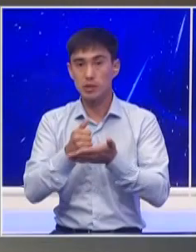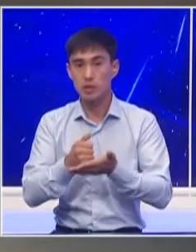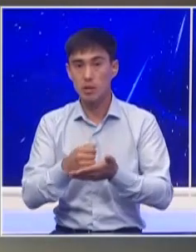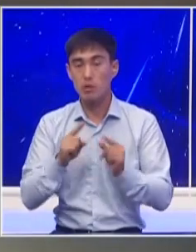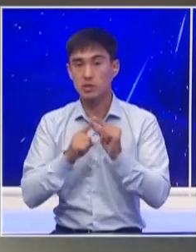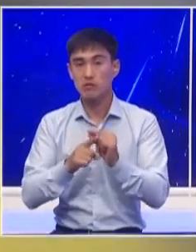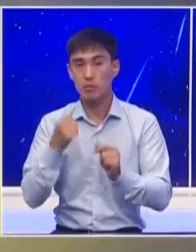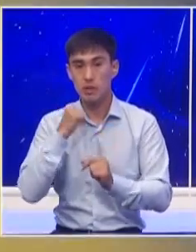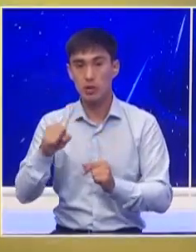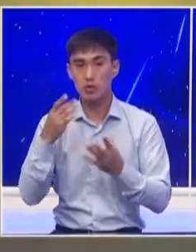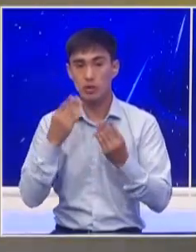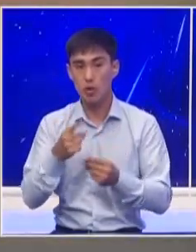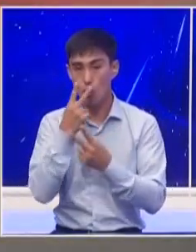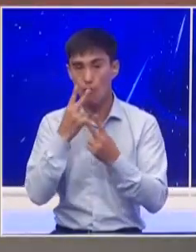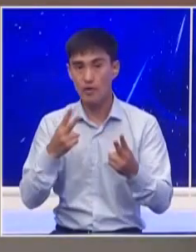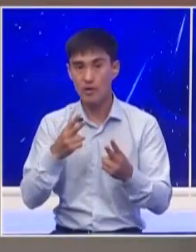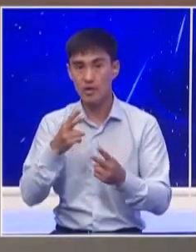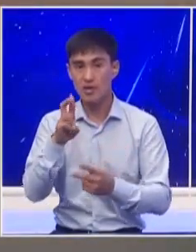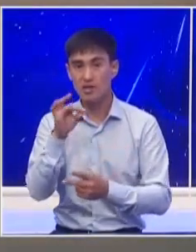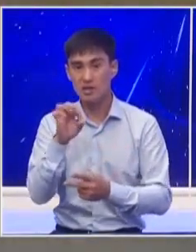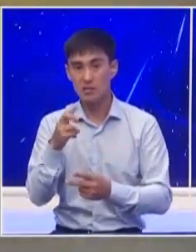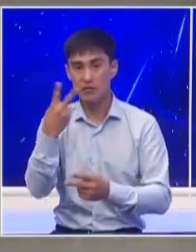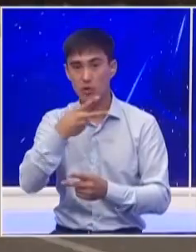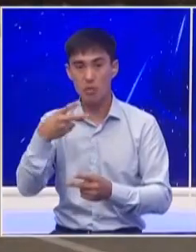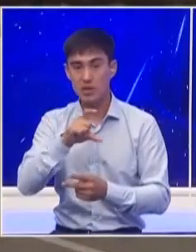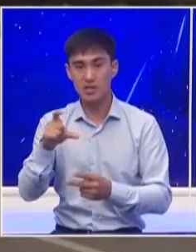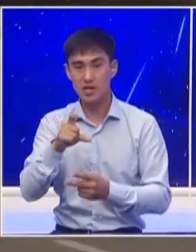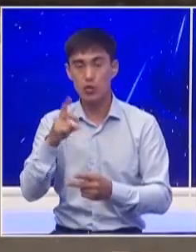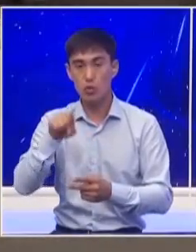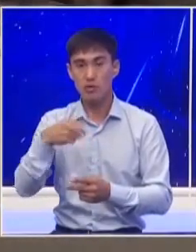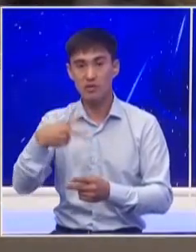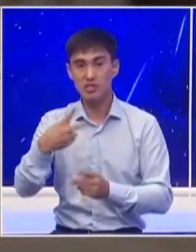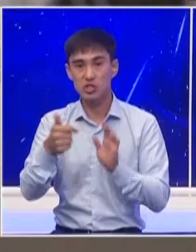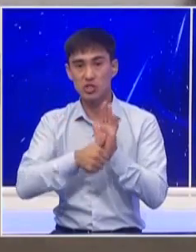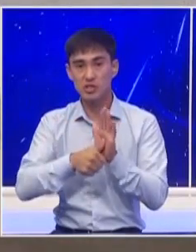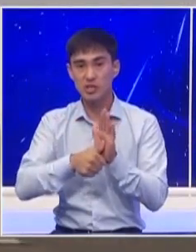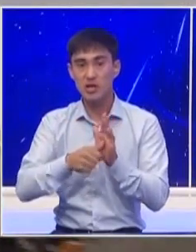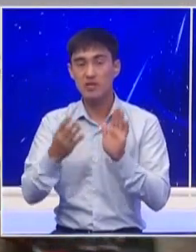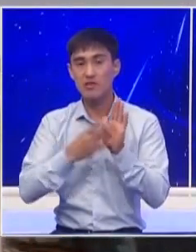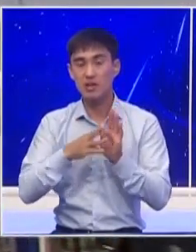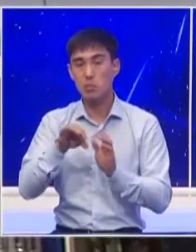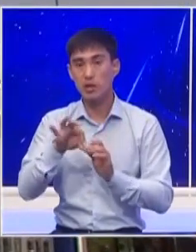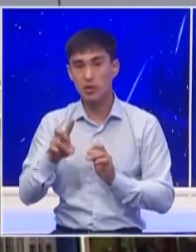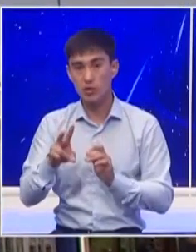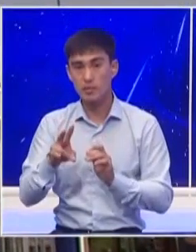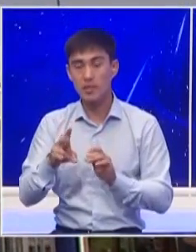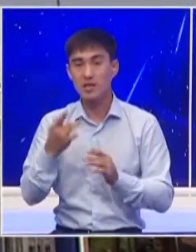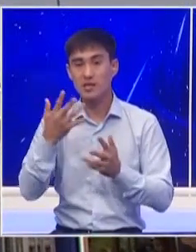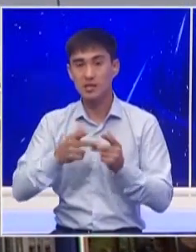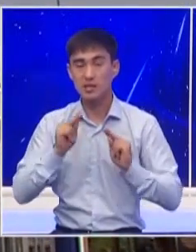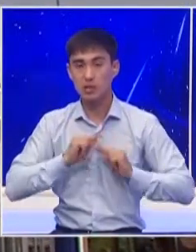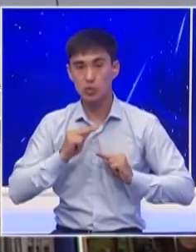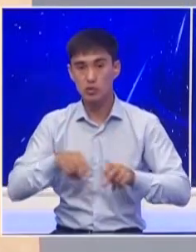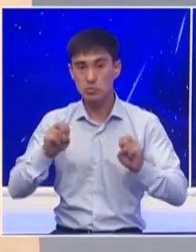По словам героев дня, они увидели задымление на втором этаже номер 26, расположенного в 9-м микрорайоне. Несколько